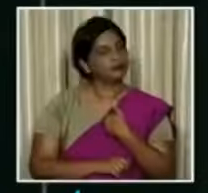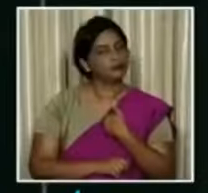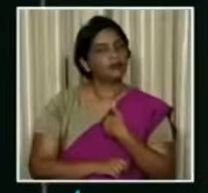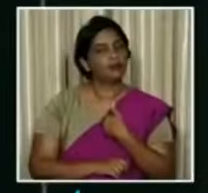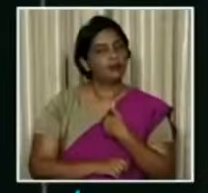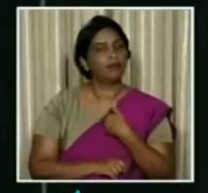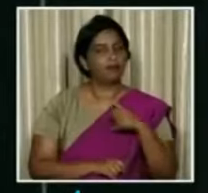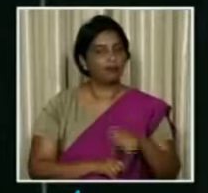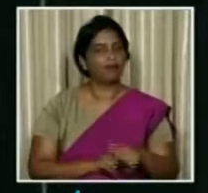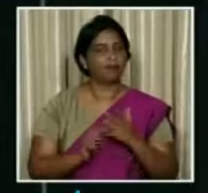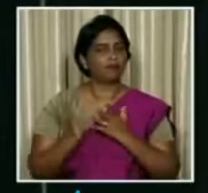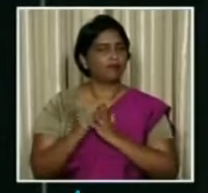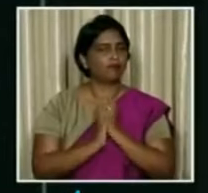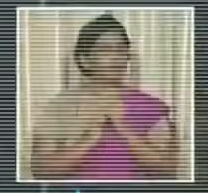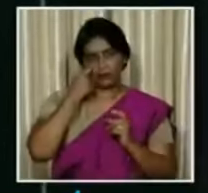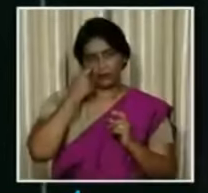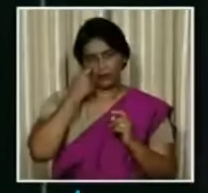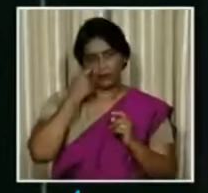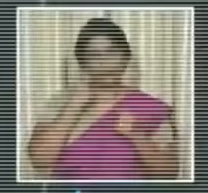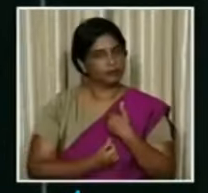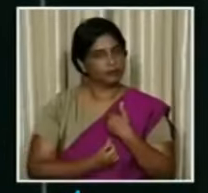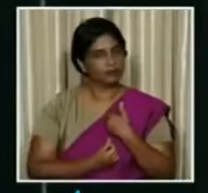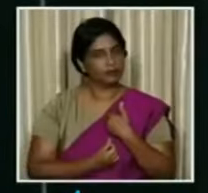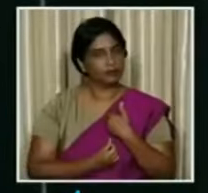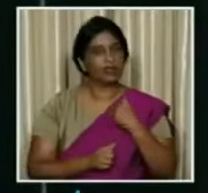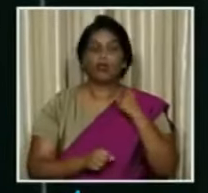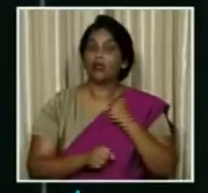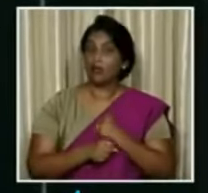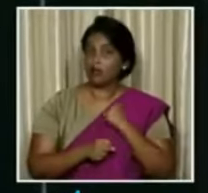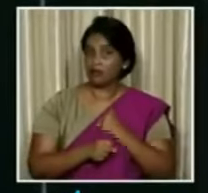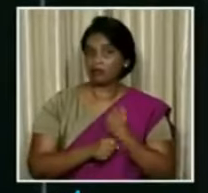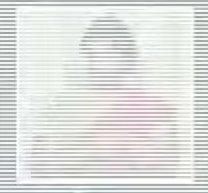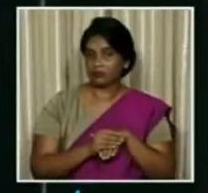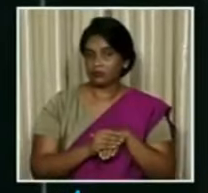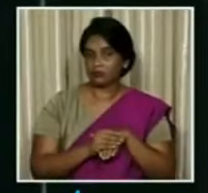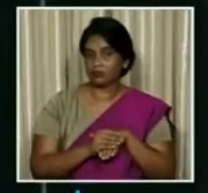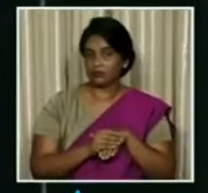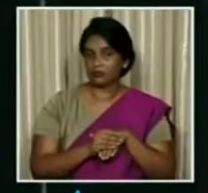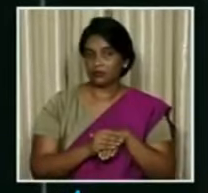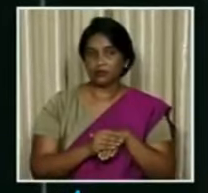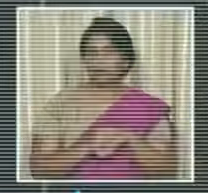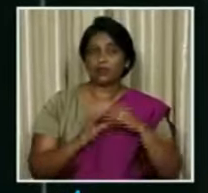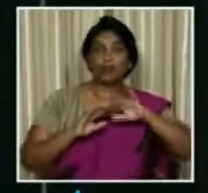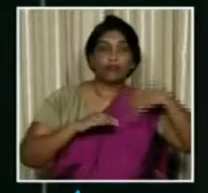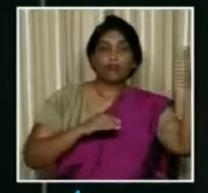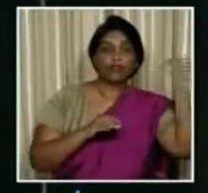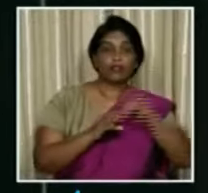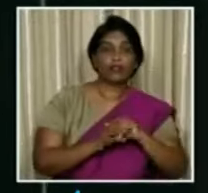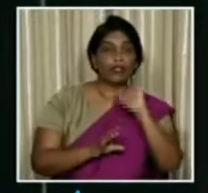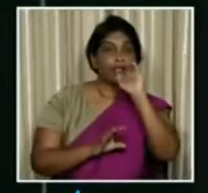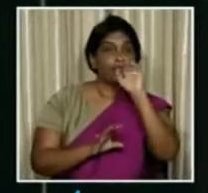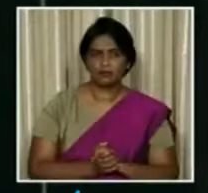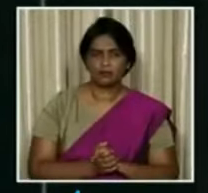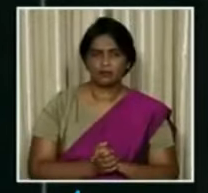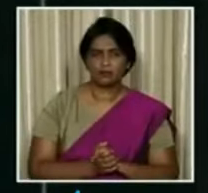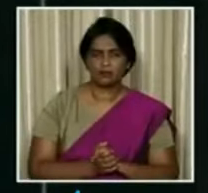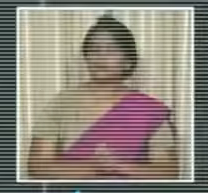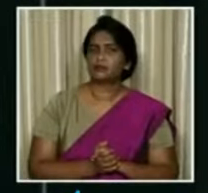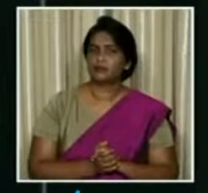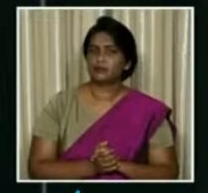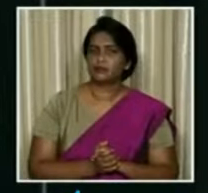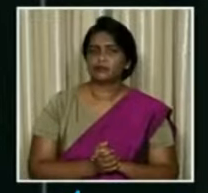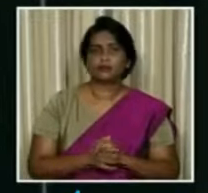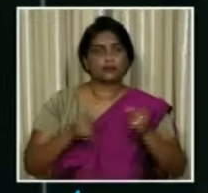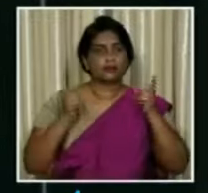මම මේ වරප්‍රසාද ප්‍රශ්නේ මතු කරන්නේ. මම ආණ්ඩුව නියෝජනය කරන්නේ කොහෙන්වත් ඇවිල්ලා නෙමේ හතරම ලක්ෂයේ ජනවර.